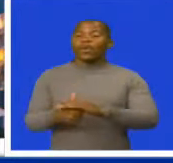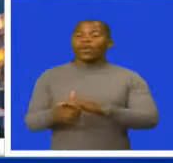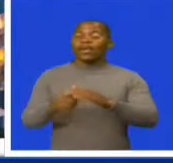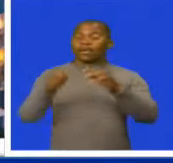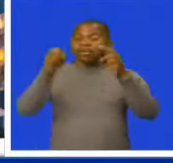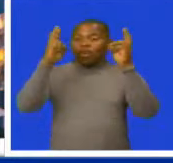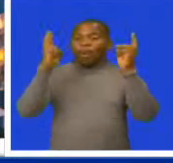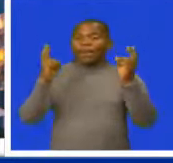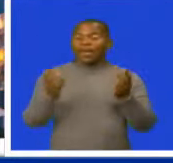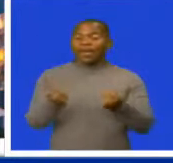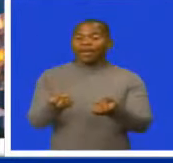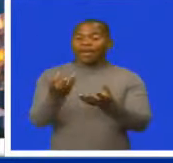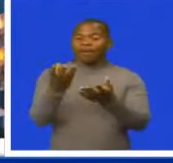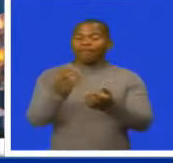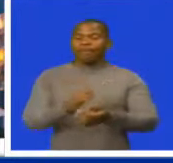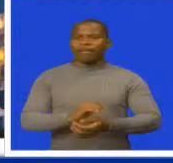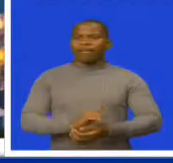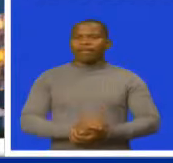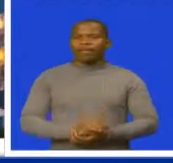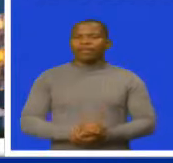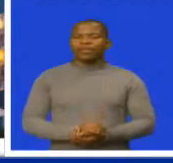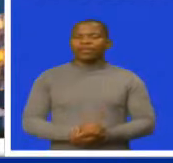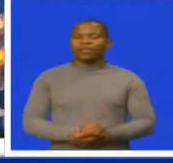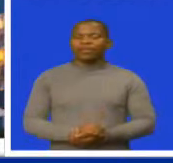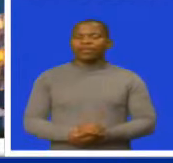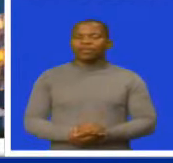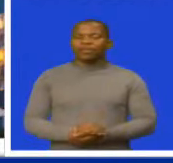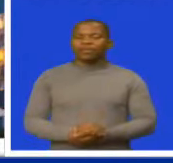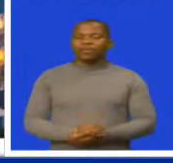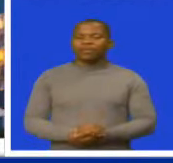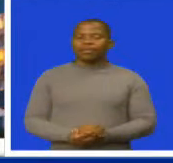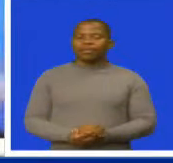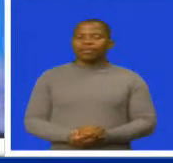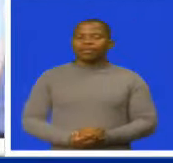nathi tihloko lethamba phambili lomuhla.